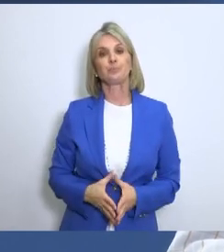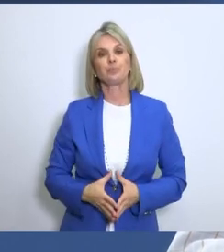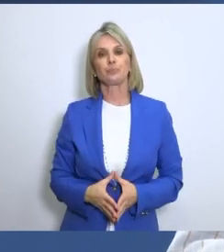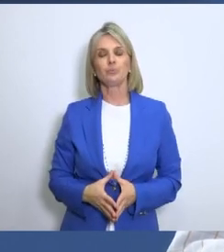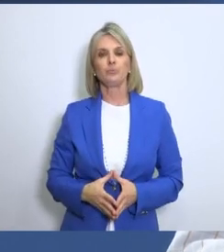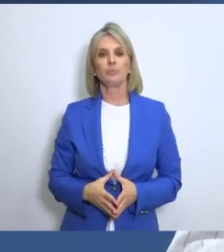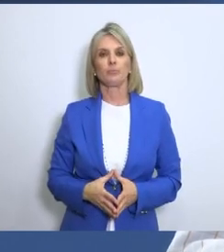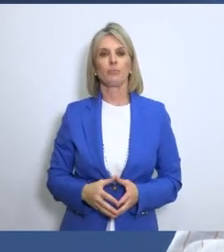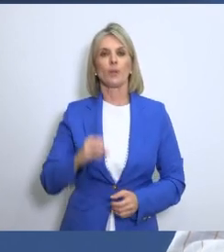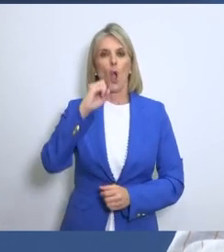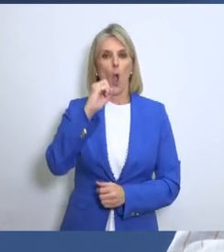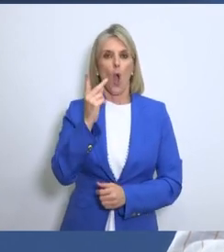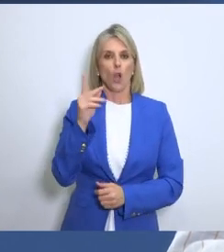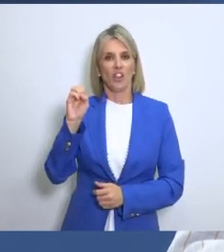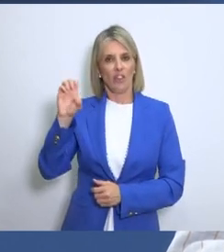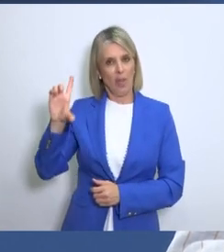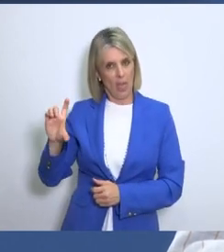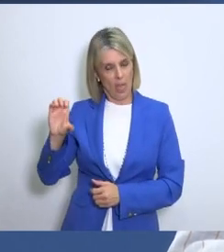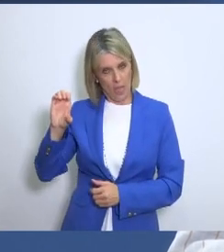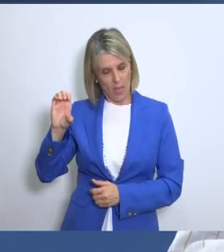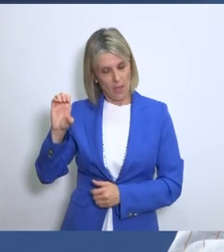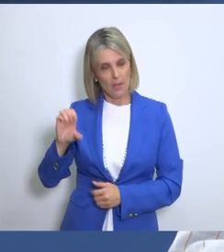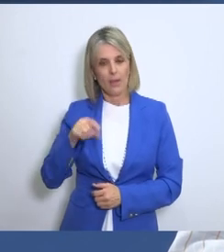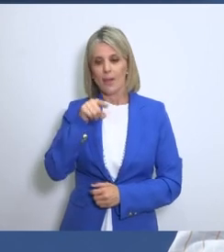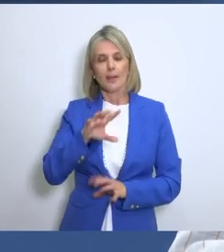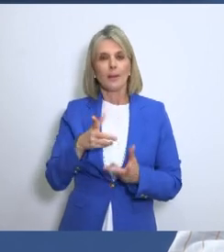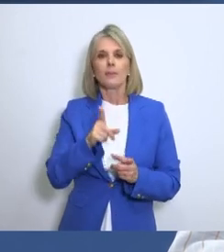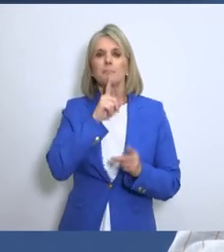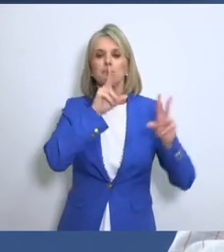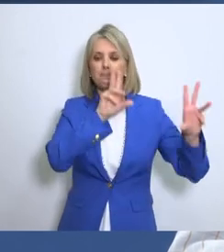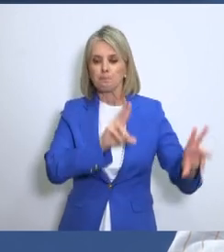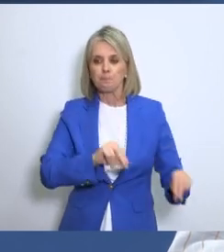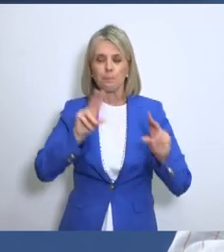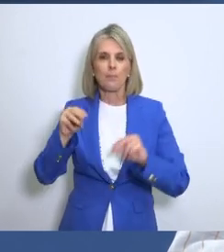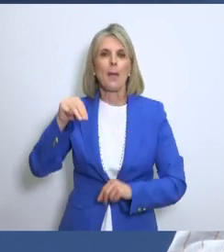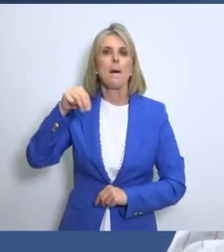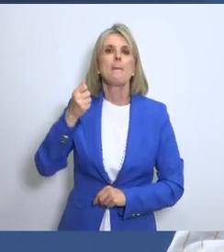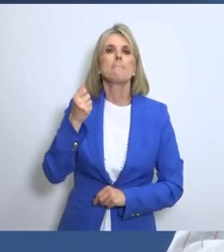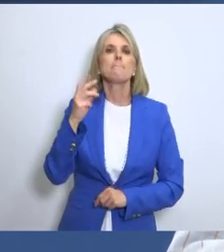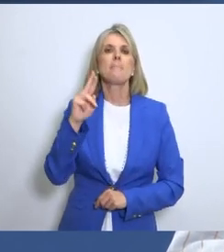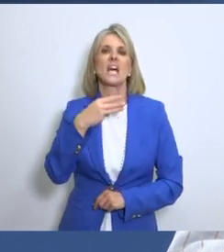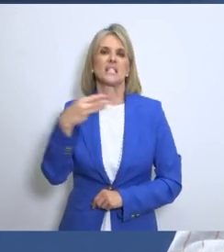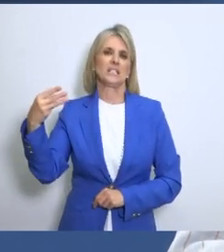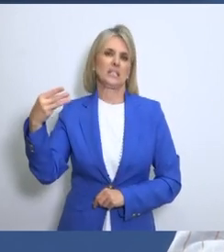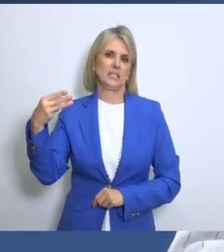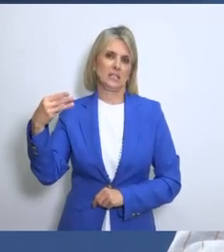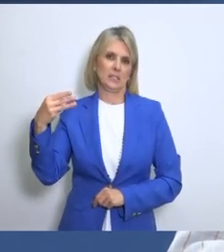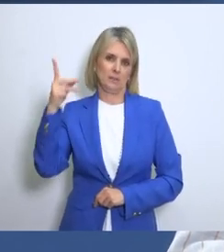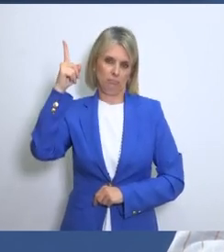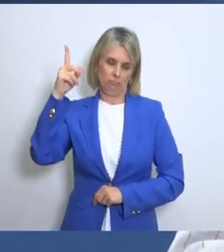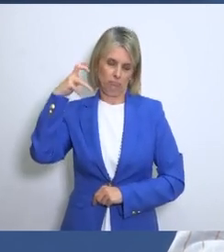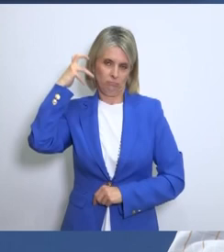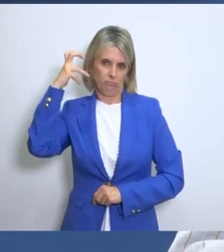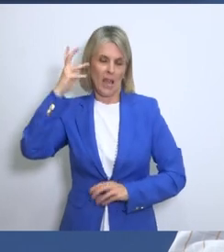Η ΟΚΔΕ είναι μια μαρξιστική διεθνιστική οργάνωση που ανήκει στο ρεύμα